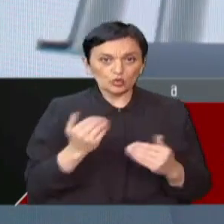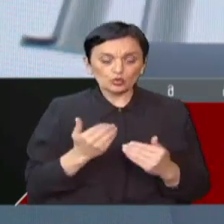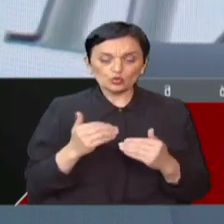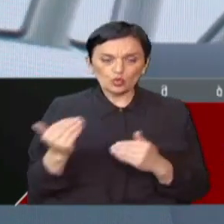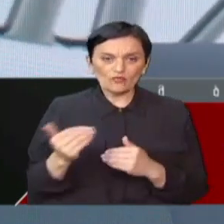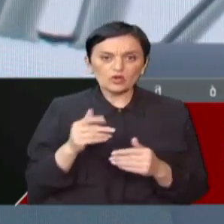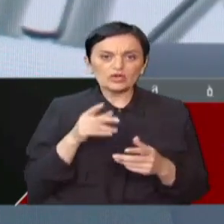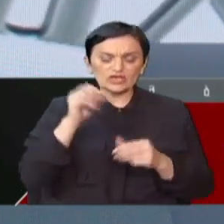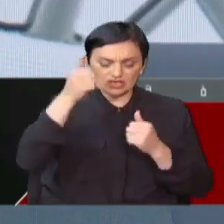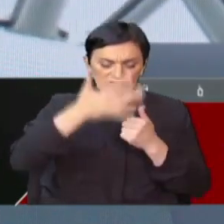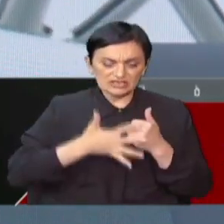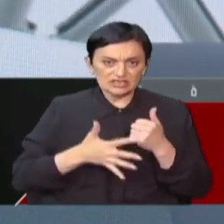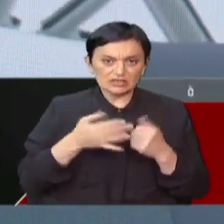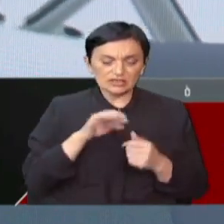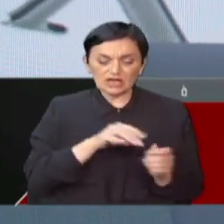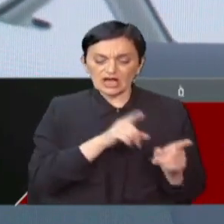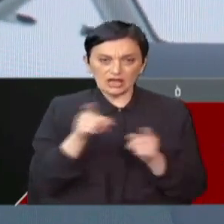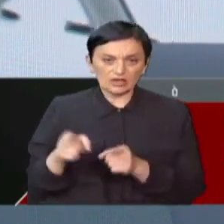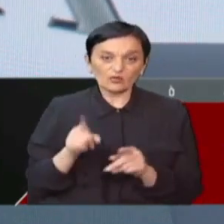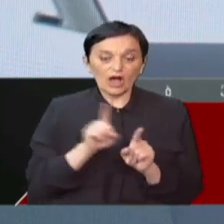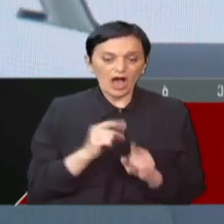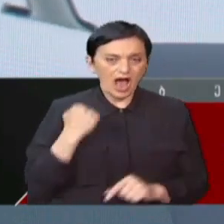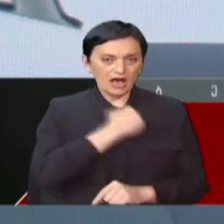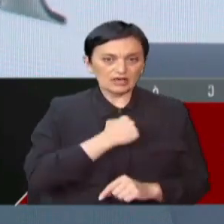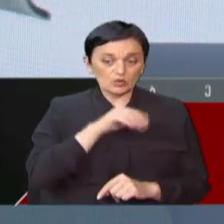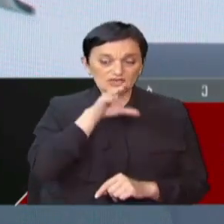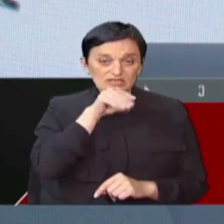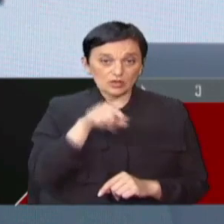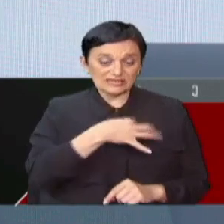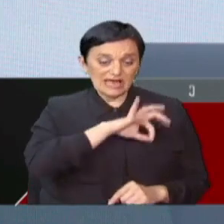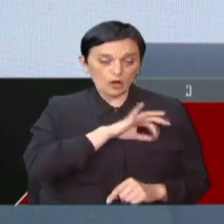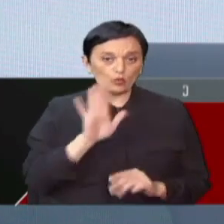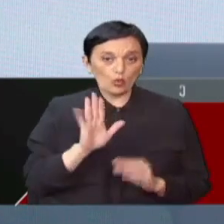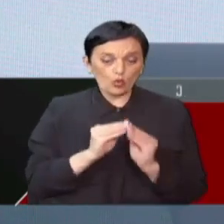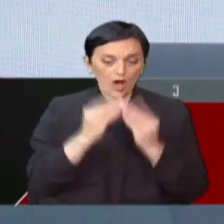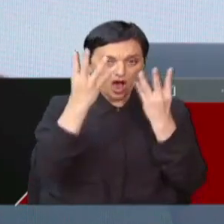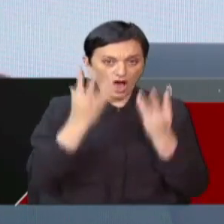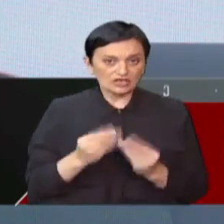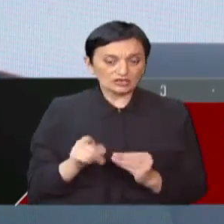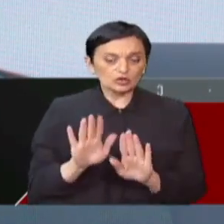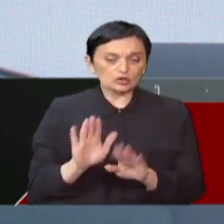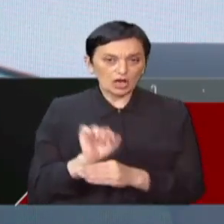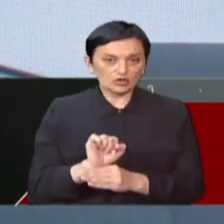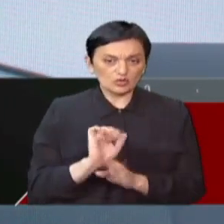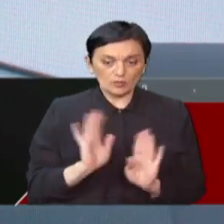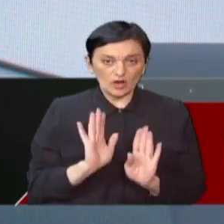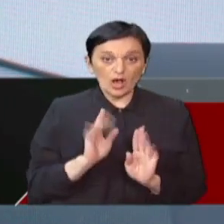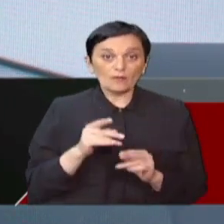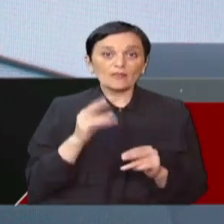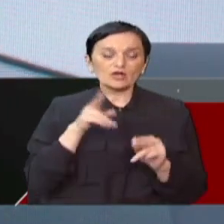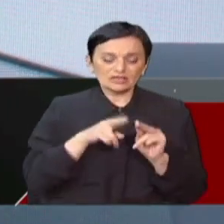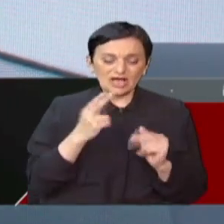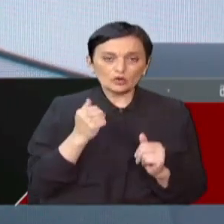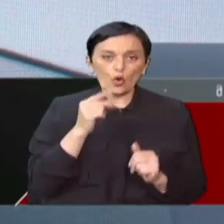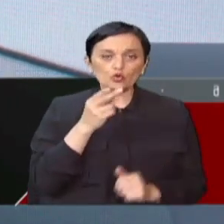მართვის ინტერმუნიციპალურ სააგენტოში გადაყავთ. აგრესიული ძაღლის კი სააგენტოში მხოლოდ 10 დღის განმავლობაში შეიძლება გაჩერდეს. სტერილიზაციისა